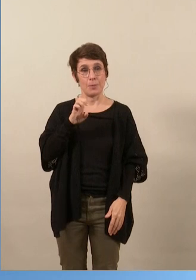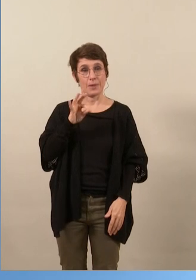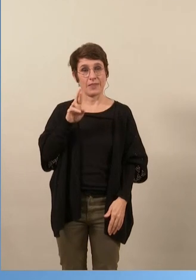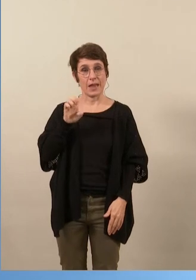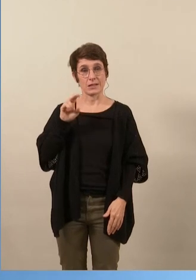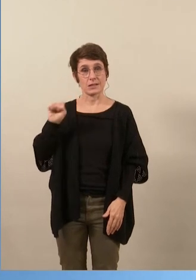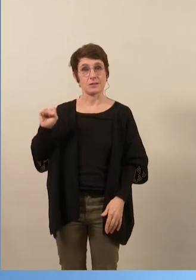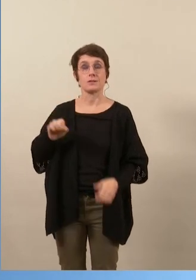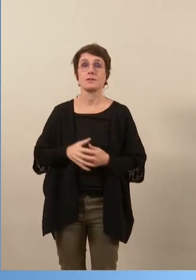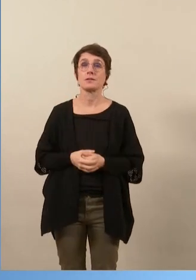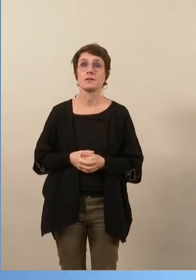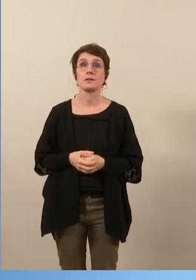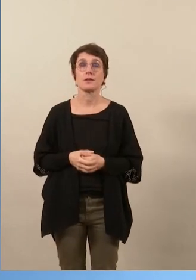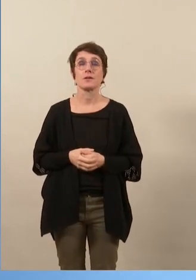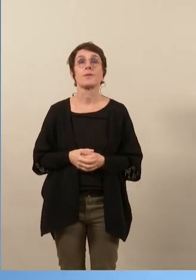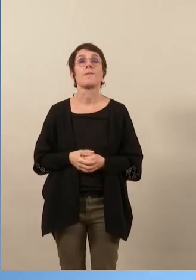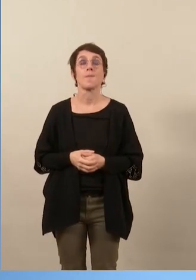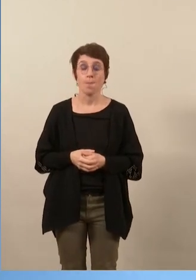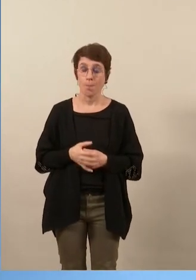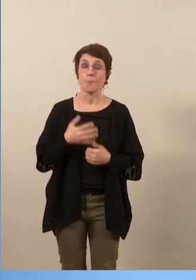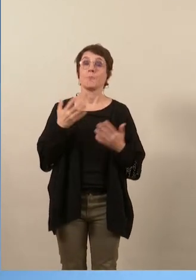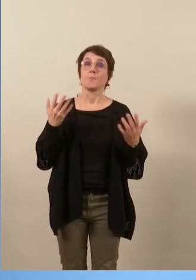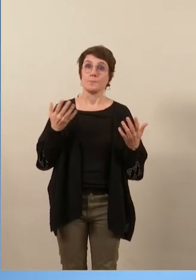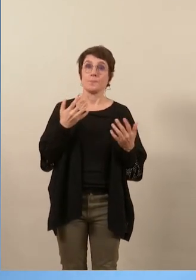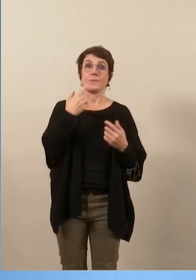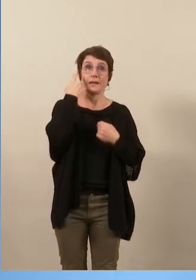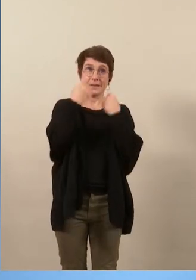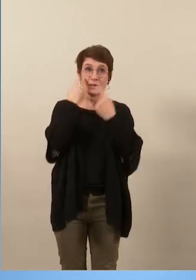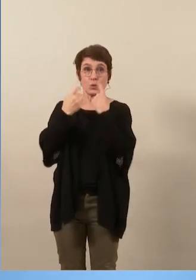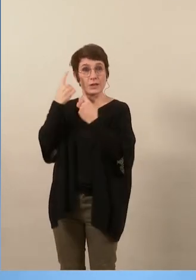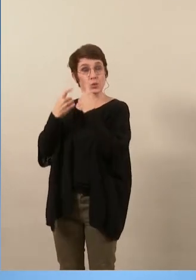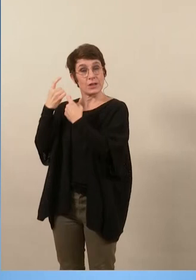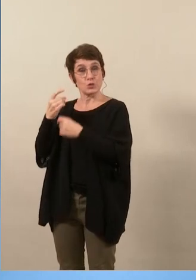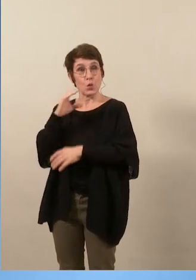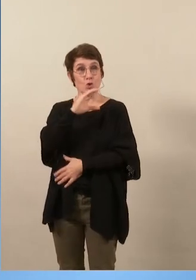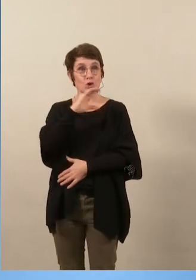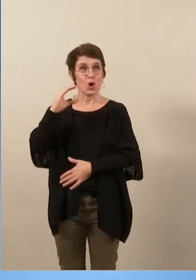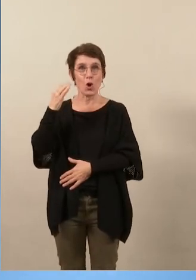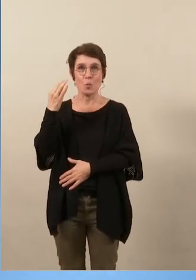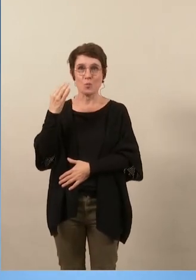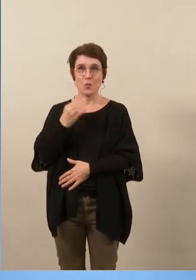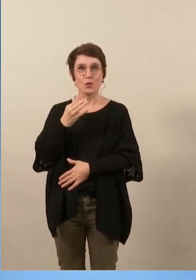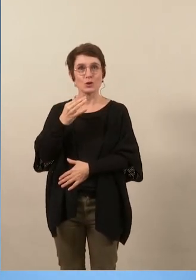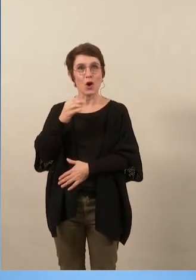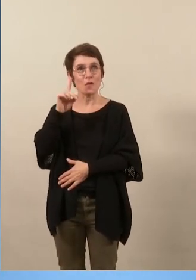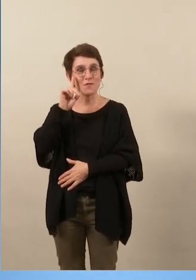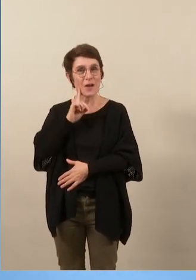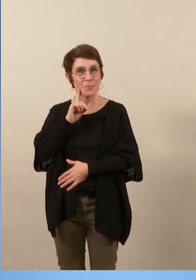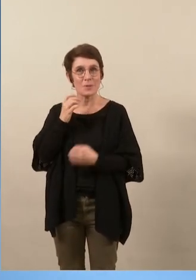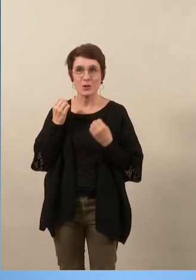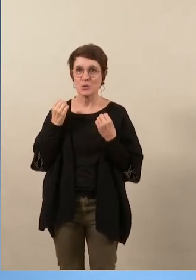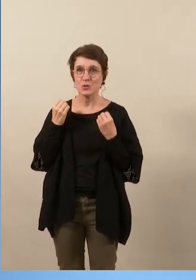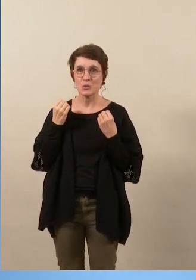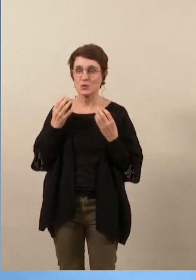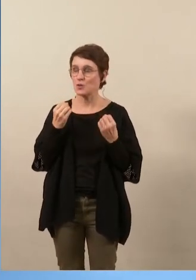petters alors merci pour toutes ces questions 100 % féminines c'est sur le rapport les terme femme c'est souvent c'est rigolo